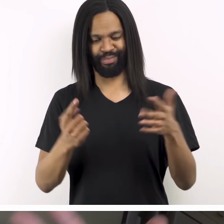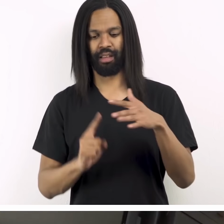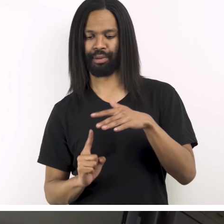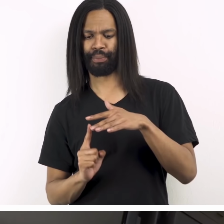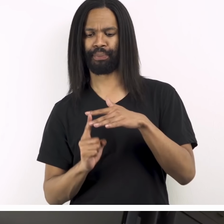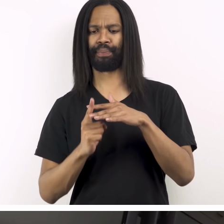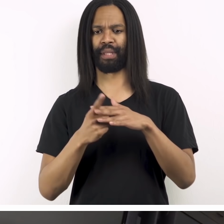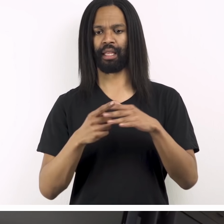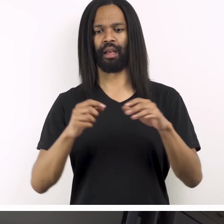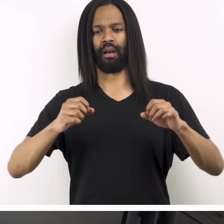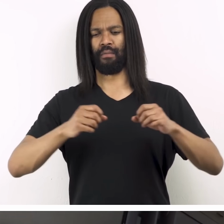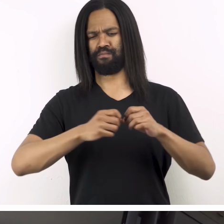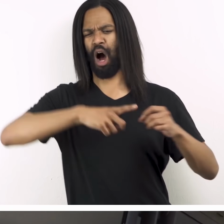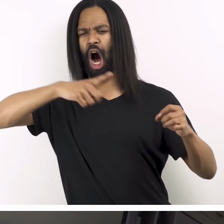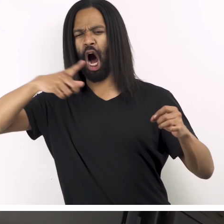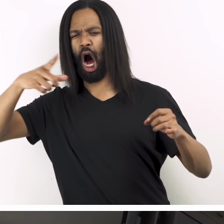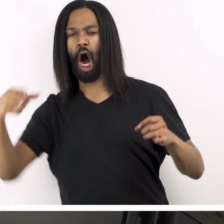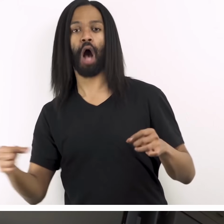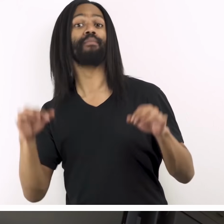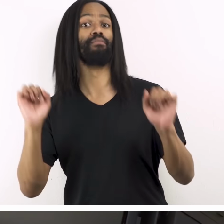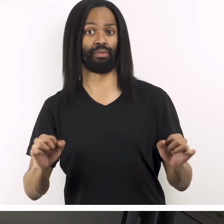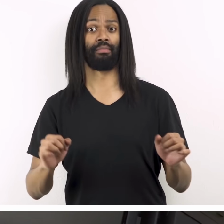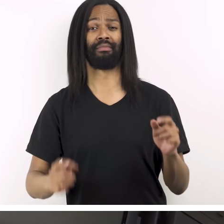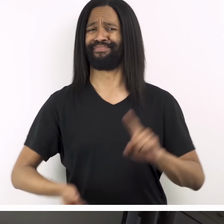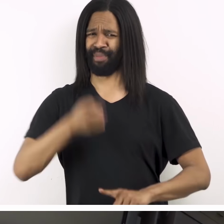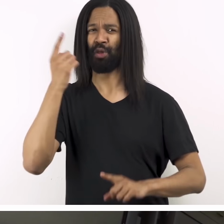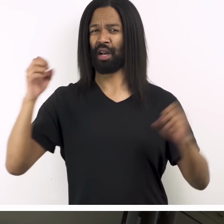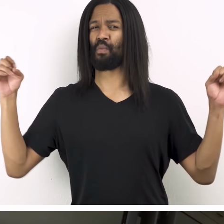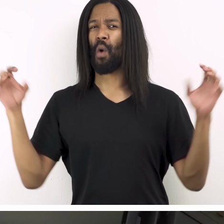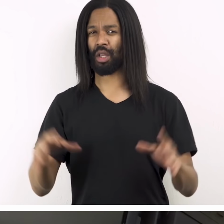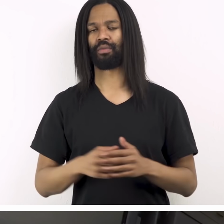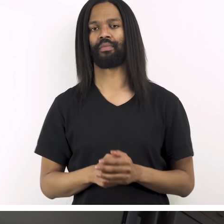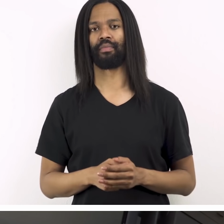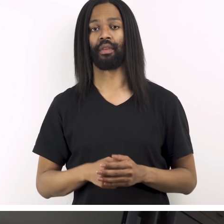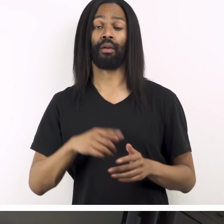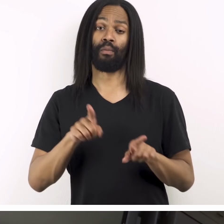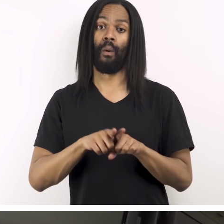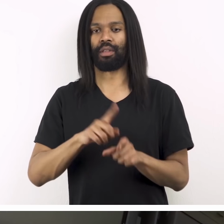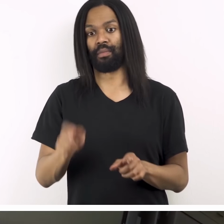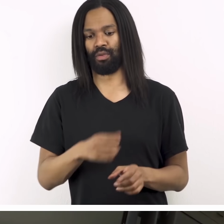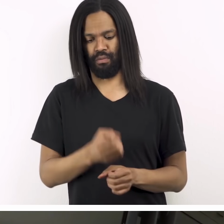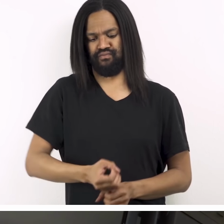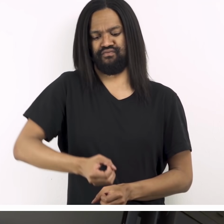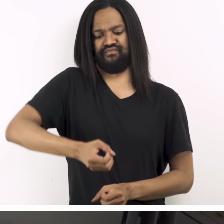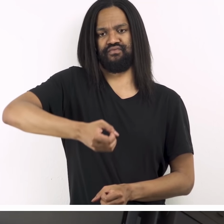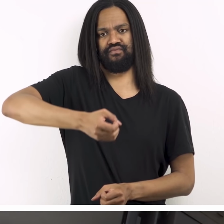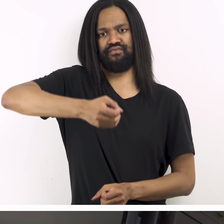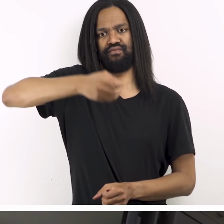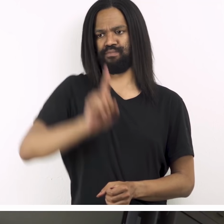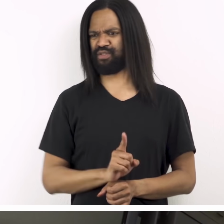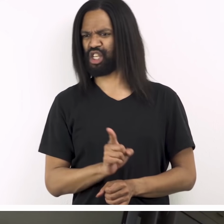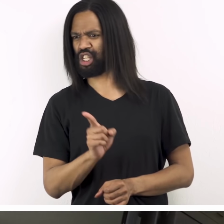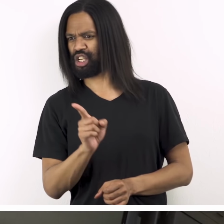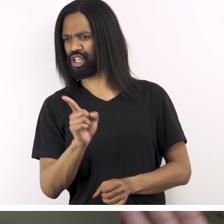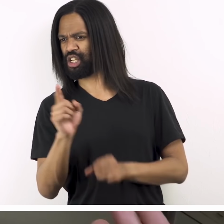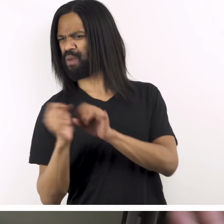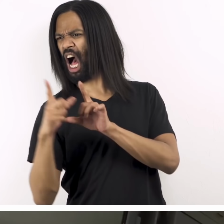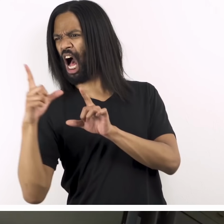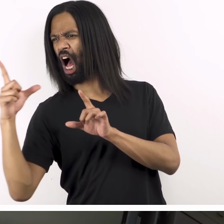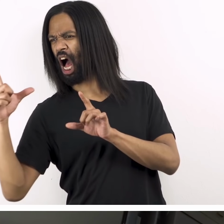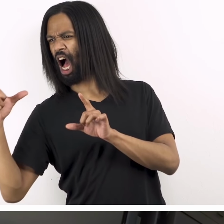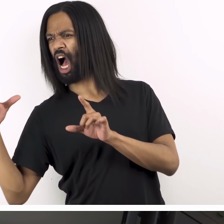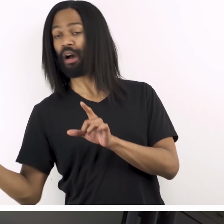grosses feuilles. Donc voilà, tapez dans les expositions pour avoir vos méga feuilles, des gros troncs et tout ça, vraiment ça va